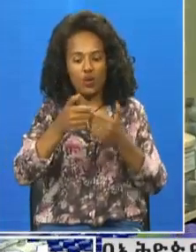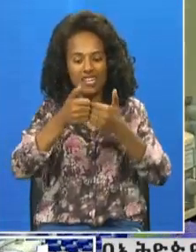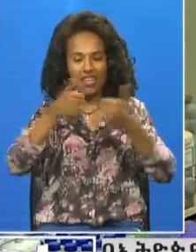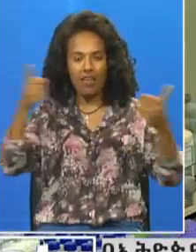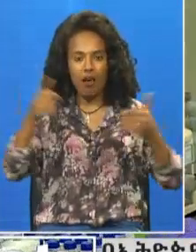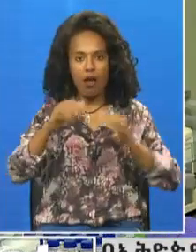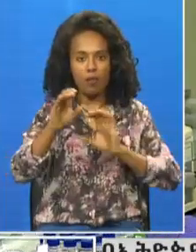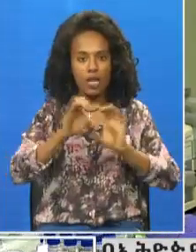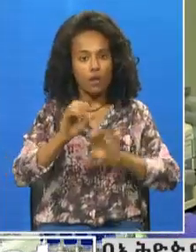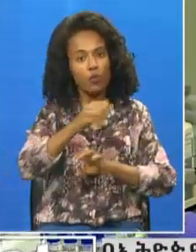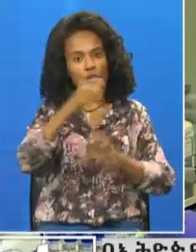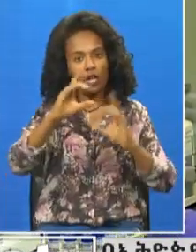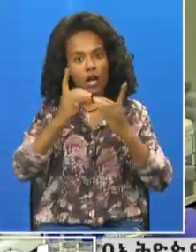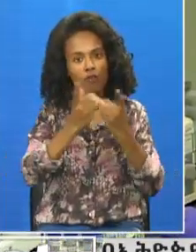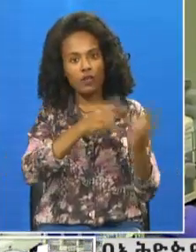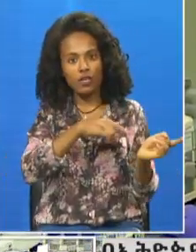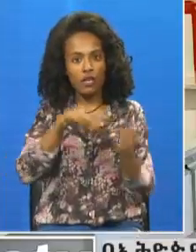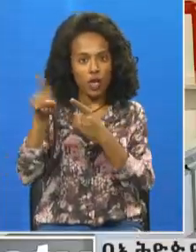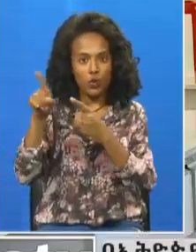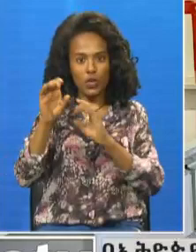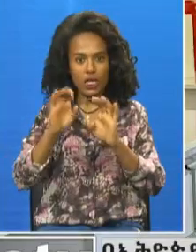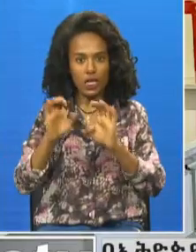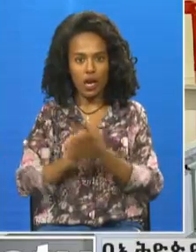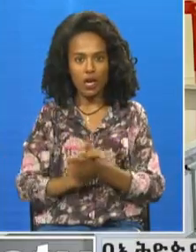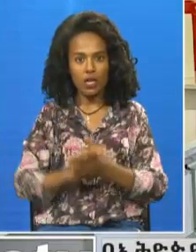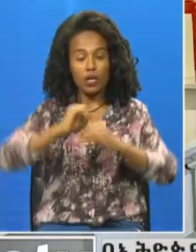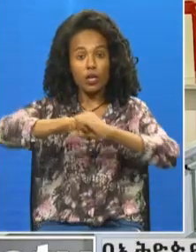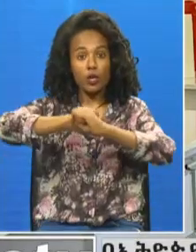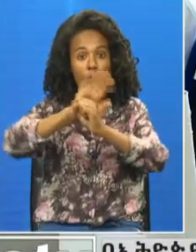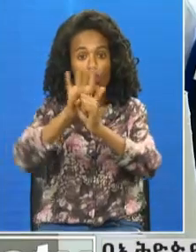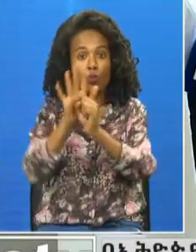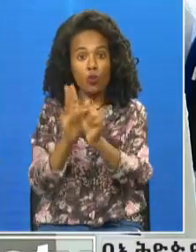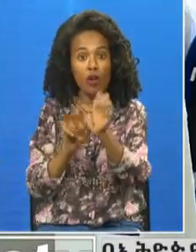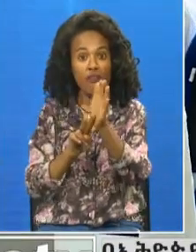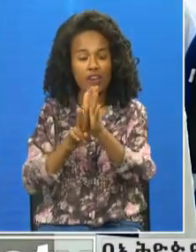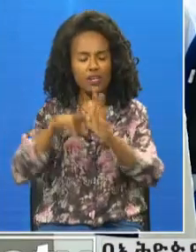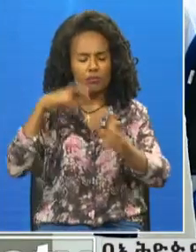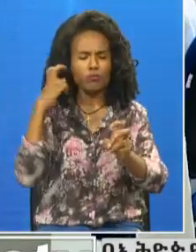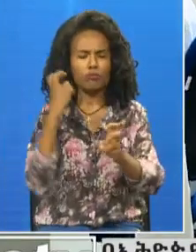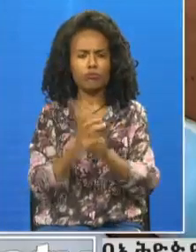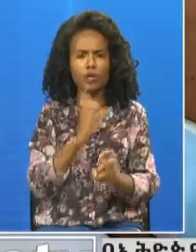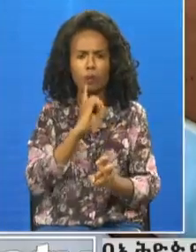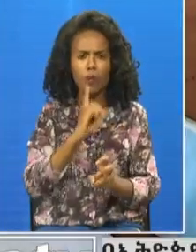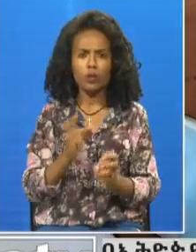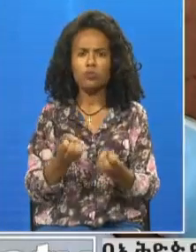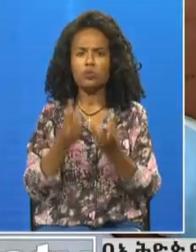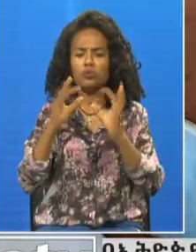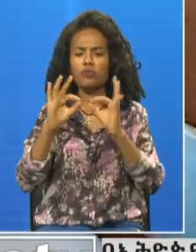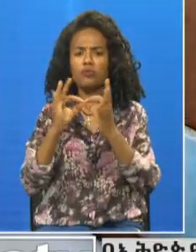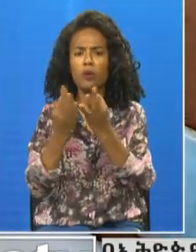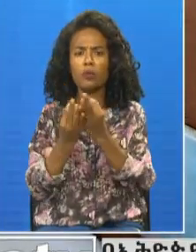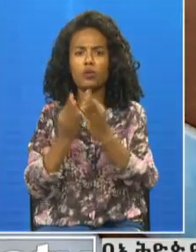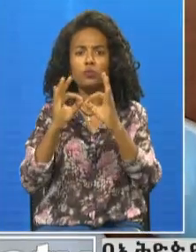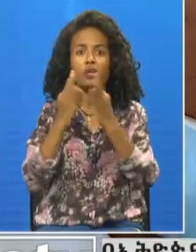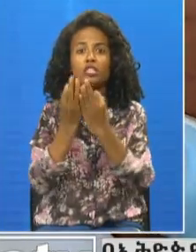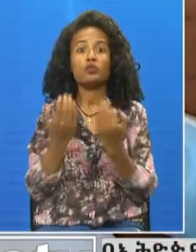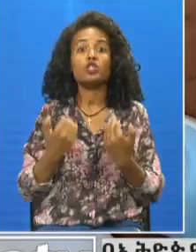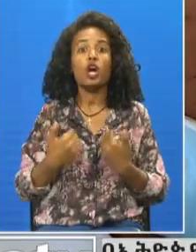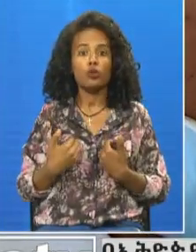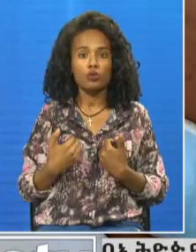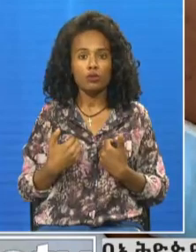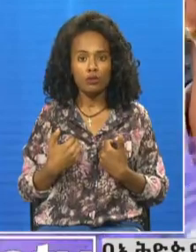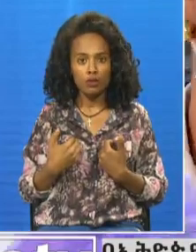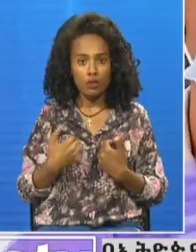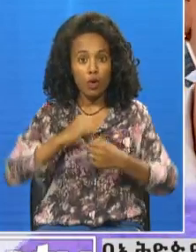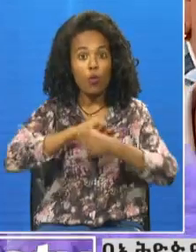ነገ። እነዚህ ፋሲሊቲዎች መኖራቸው እነዚህ በጊዜ አቅም መገንባት ለወደፊቱም ጥሩ ነው። በግብርና ሚኒስቴር ስር ከመተዳደረው የብሔራዊ የእንስሳት